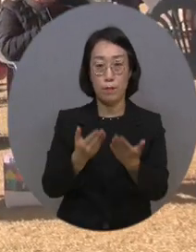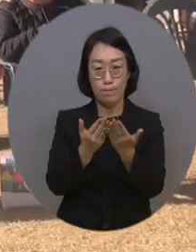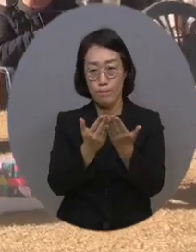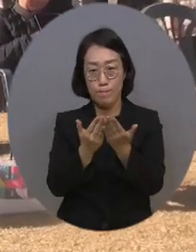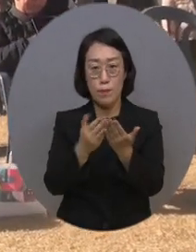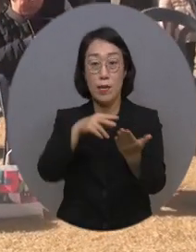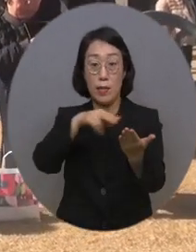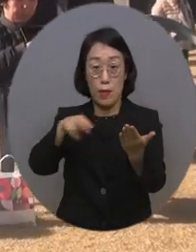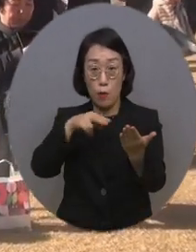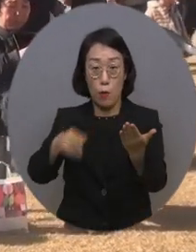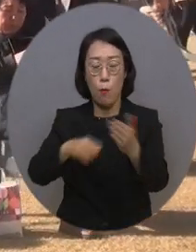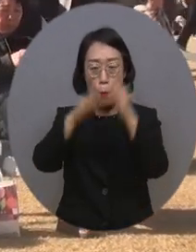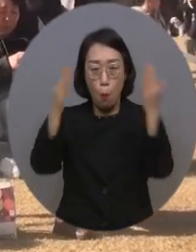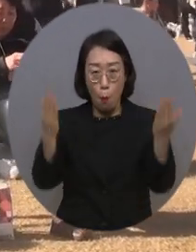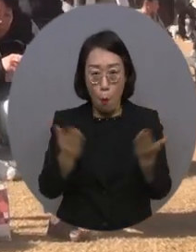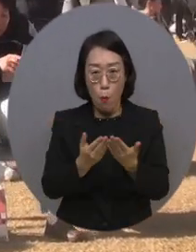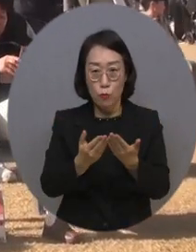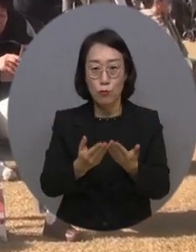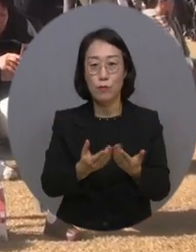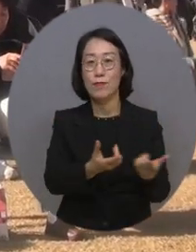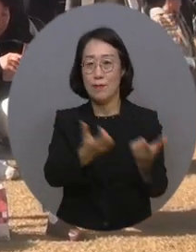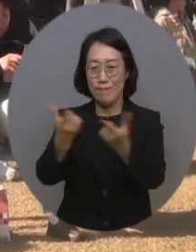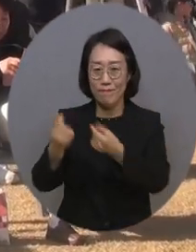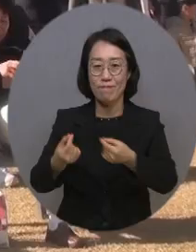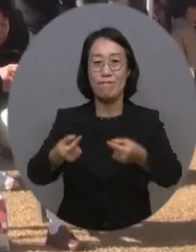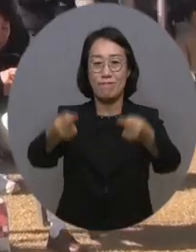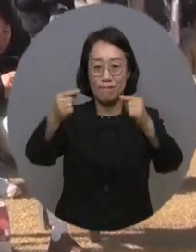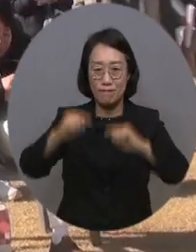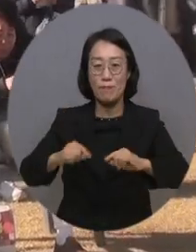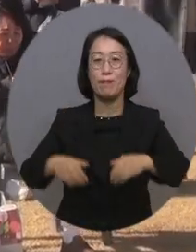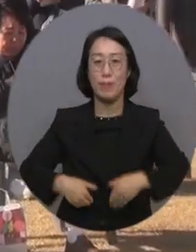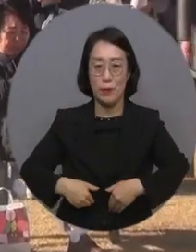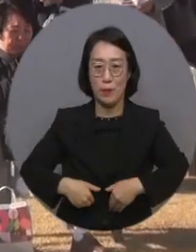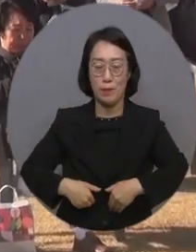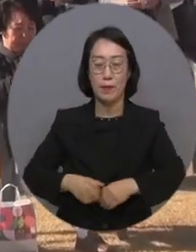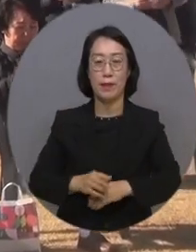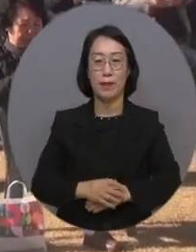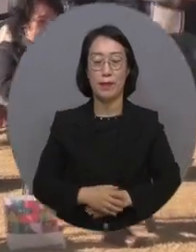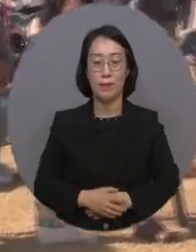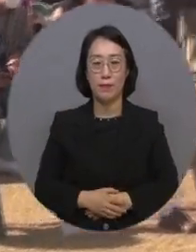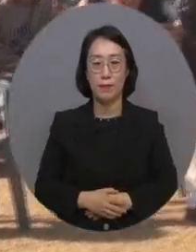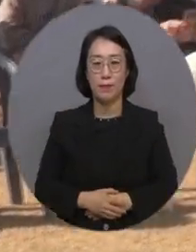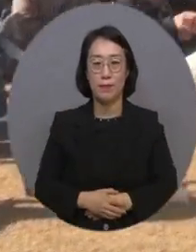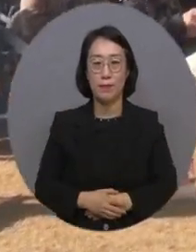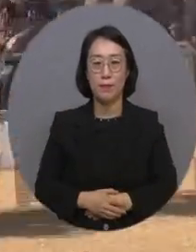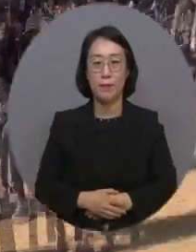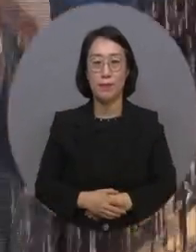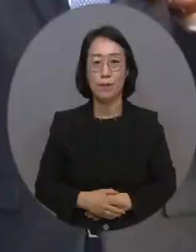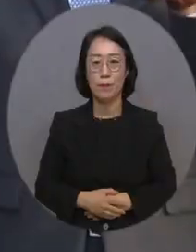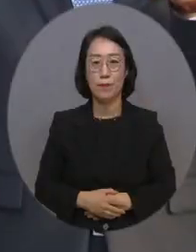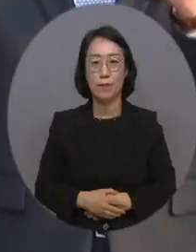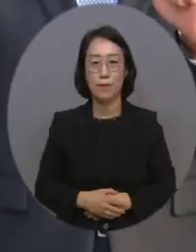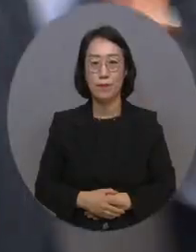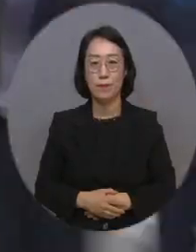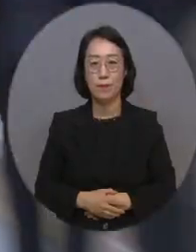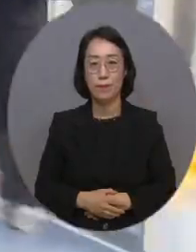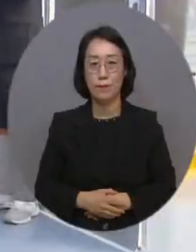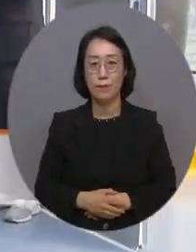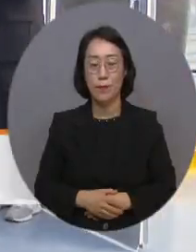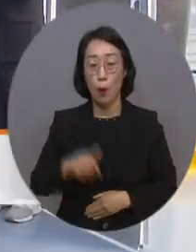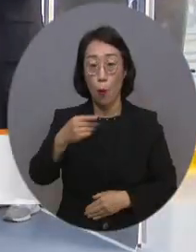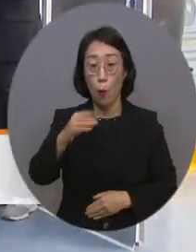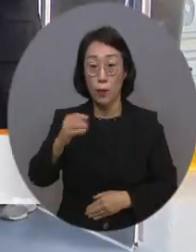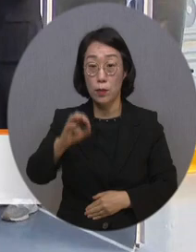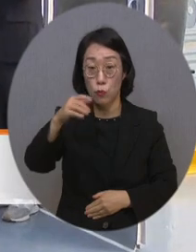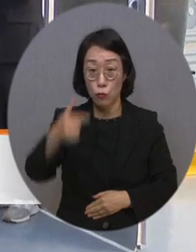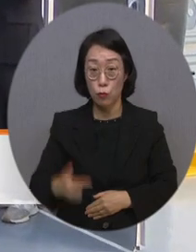이제 우리 모두 동참해야 할 때입니다. 복지TV 경기방송 정은선입니다. 고흥군은